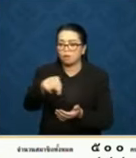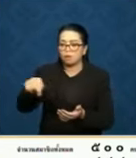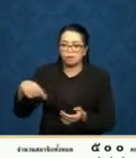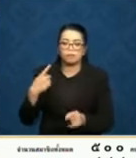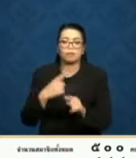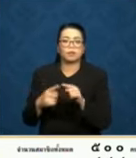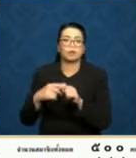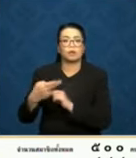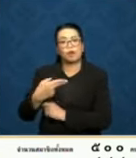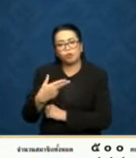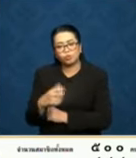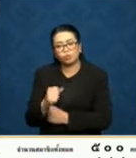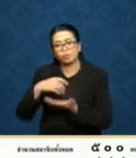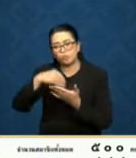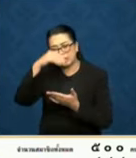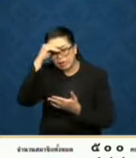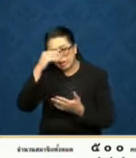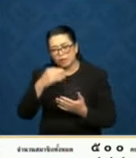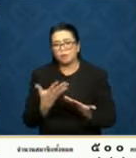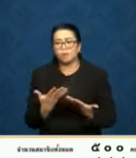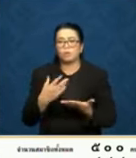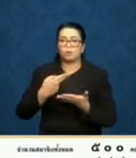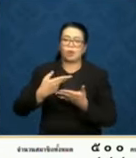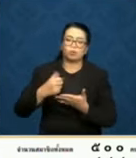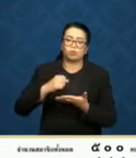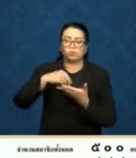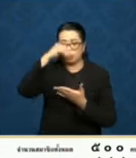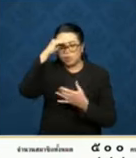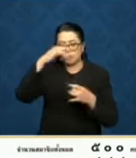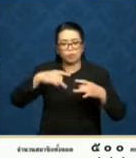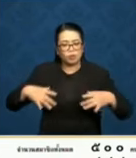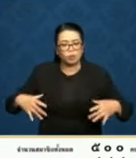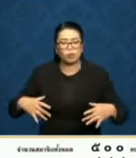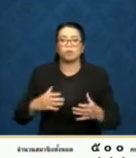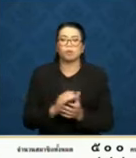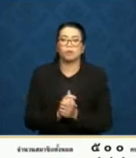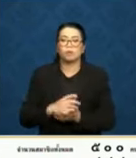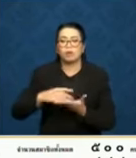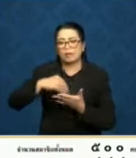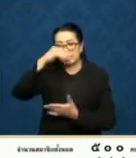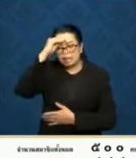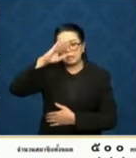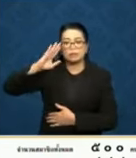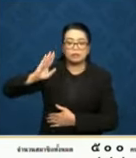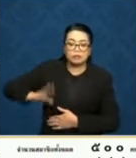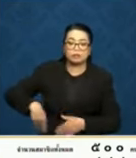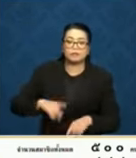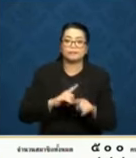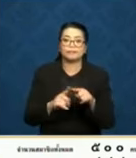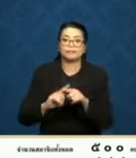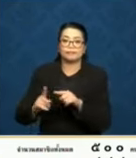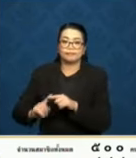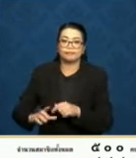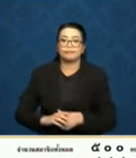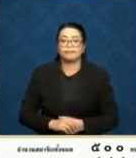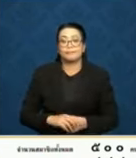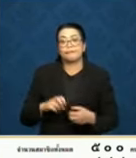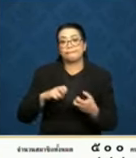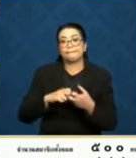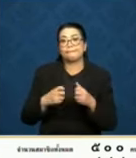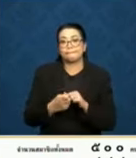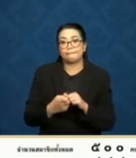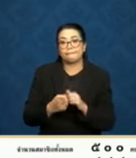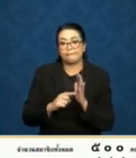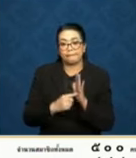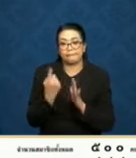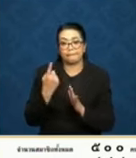เรื่องหลักสูตร ที่ไม่ตอบโจจต่อการเปลี่ยนแลง ของอนาคตบนโกข้หน้าปัหาลานี้ไมใชเพื่